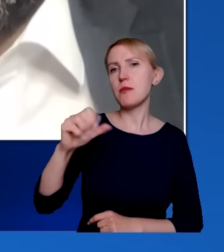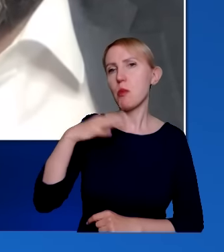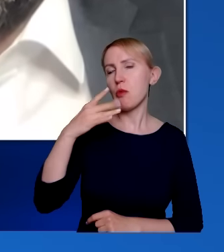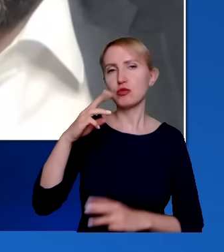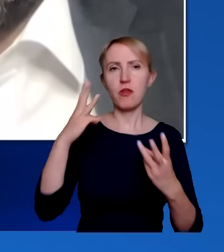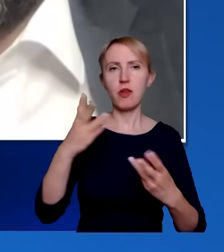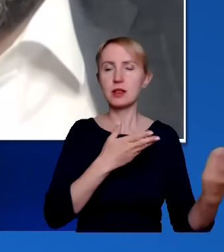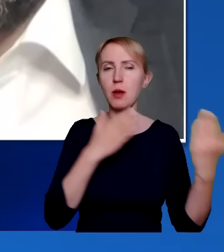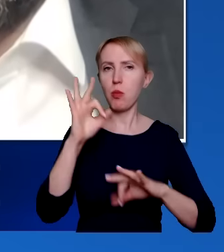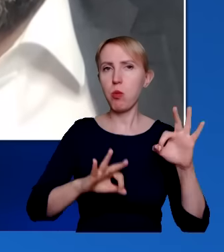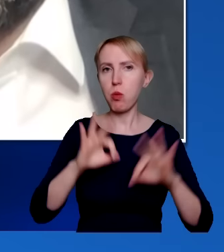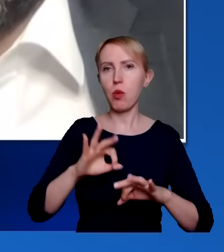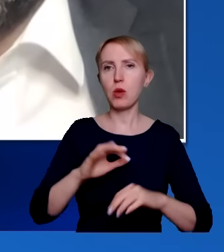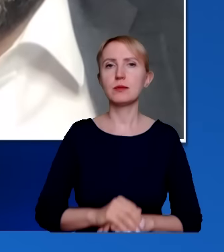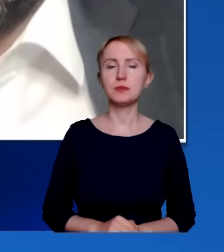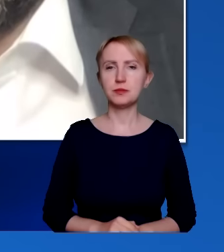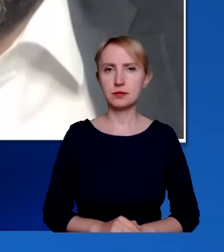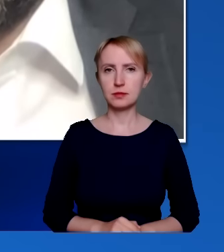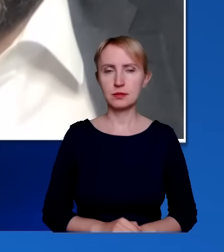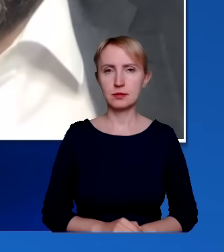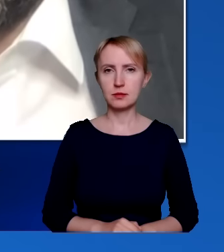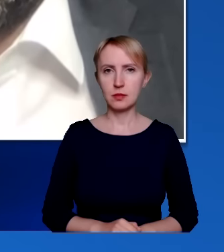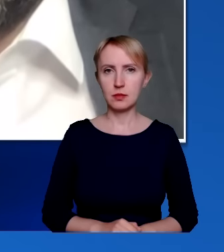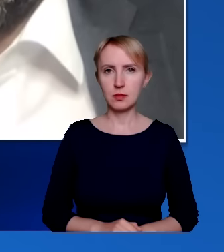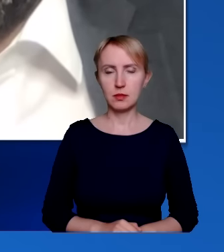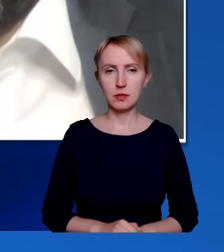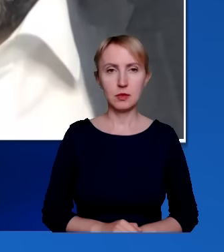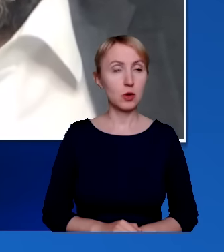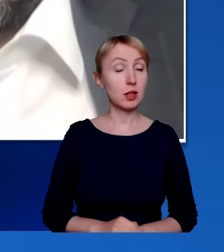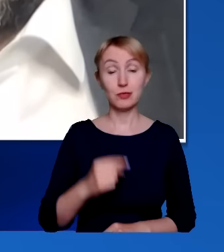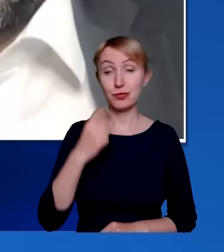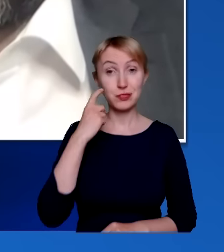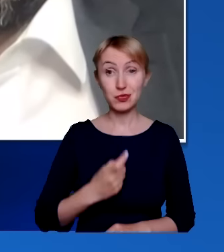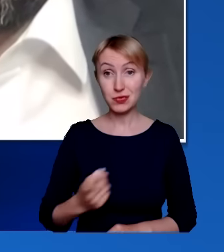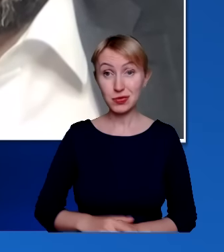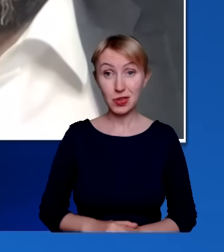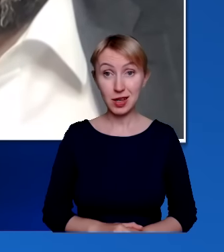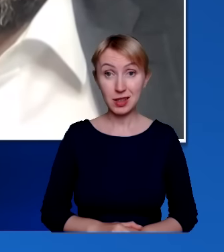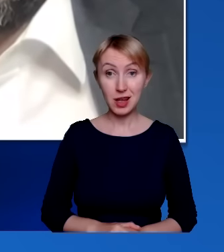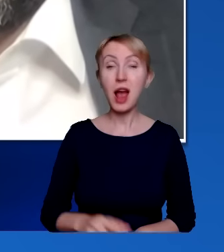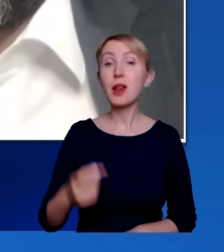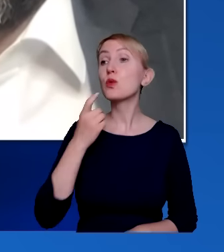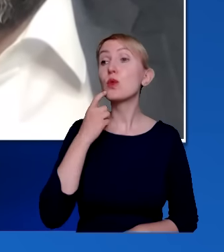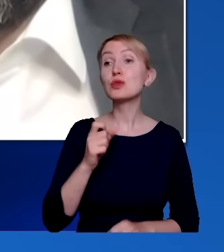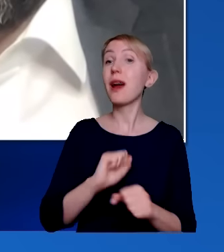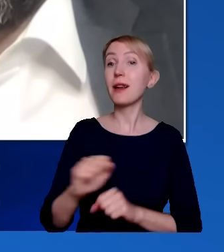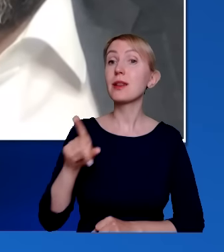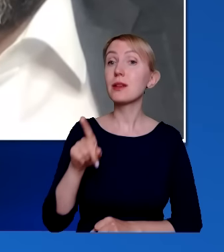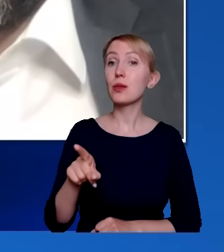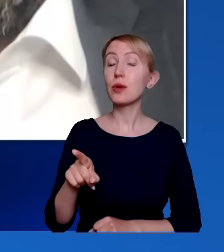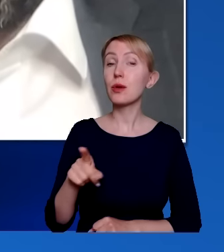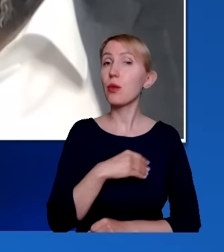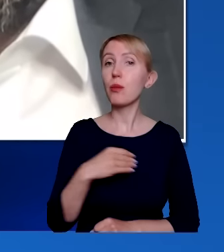człowiek par to są to jest cyrk przepraszam to jest cyrk ale ten cyrk odbywa się na polskim